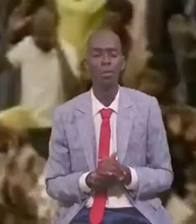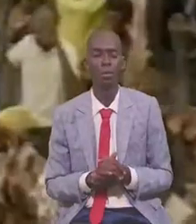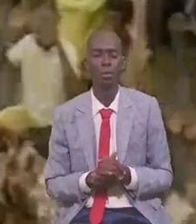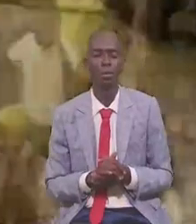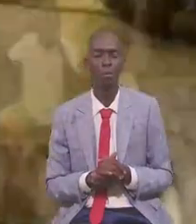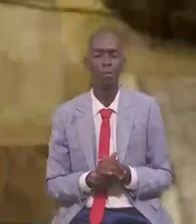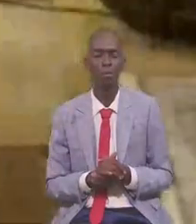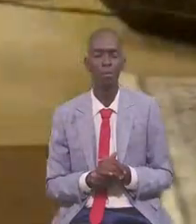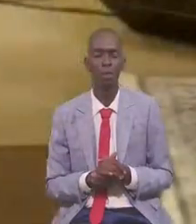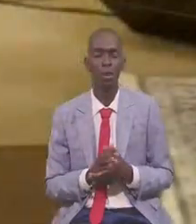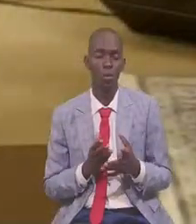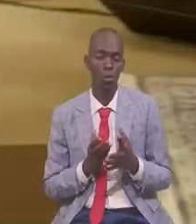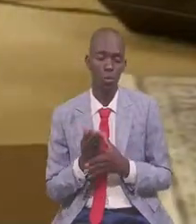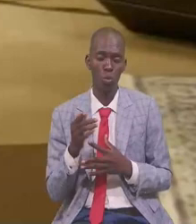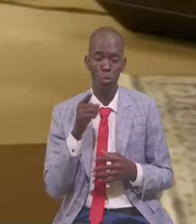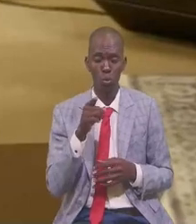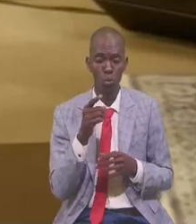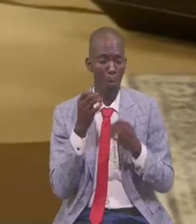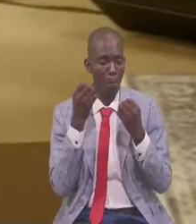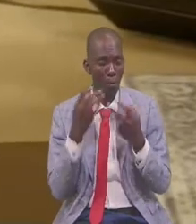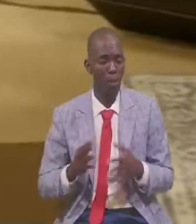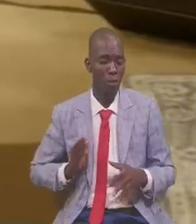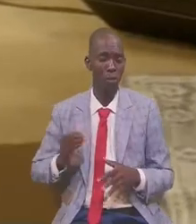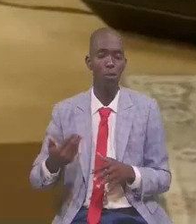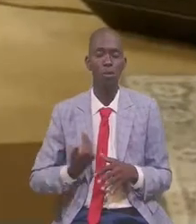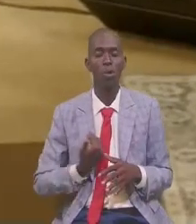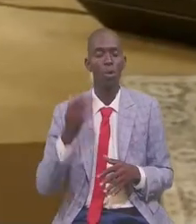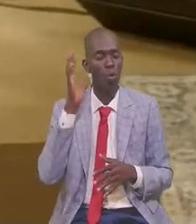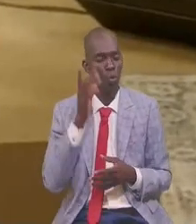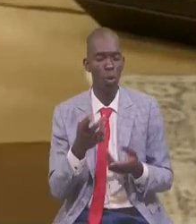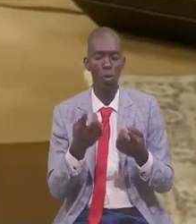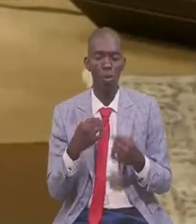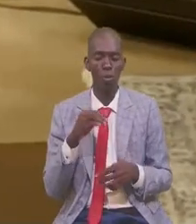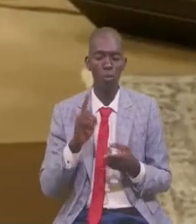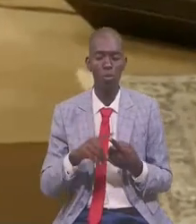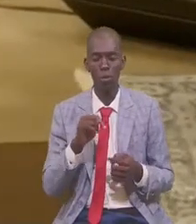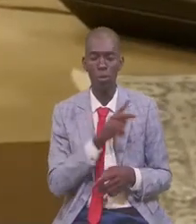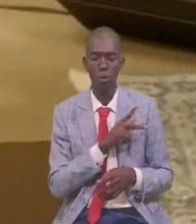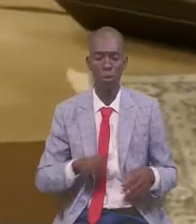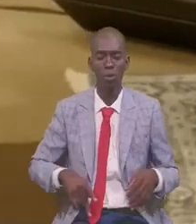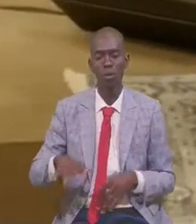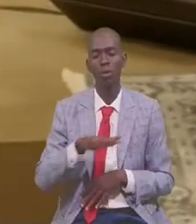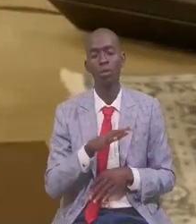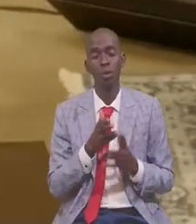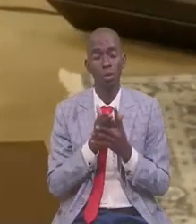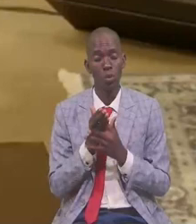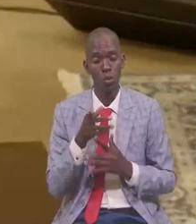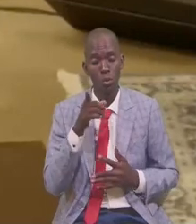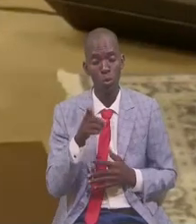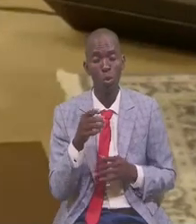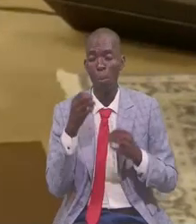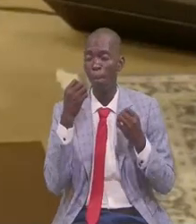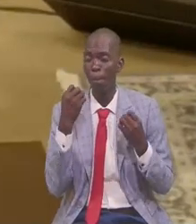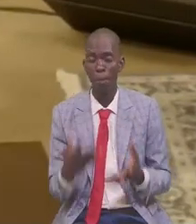À travers toi, plusieurs âmes viendront dans le royaume. À travers toi, plusieurs